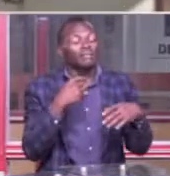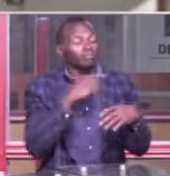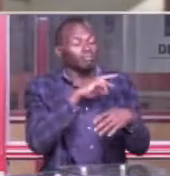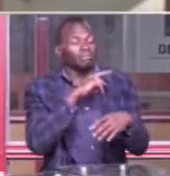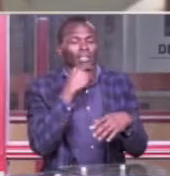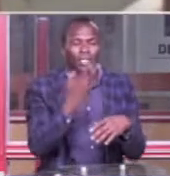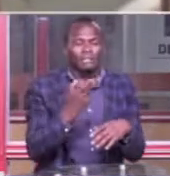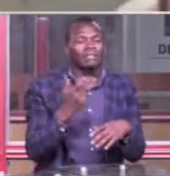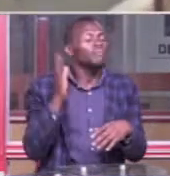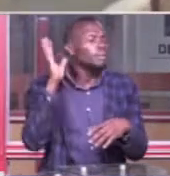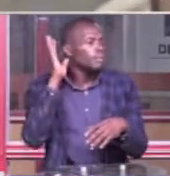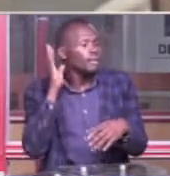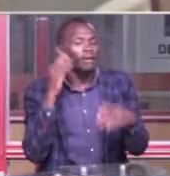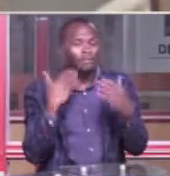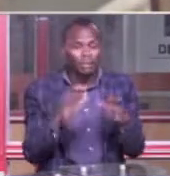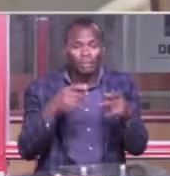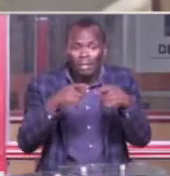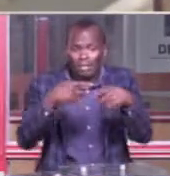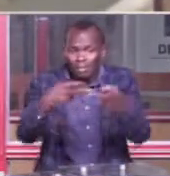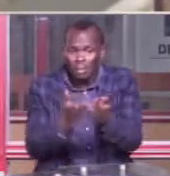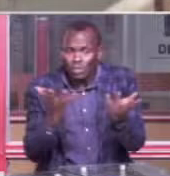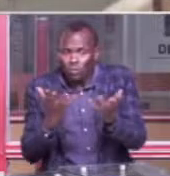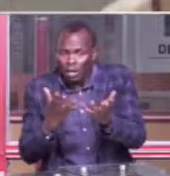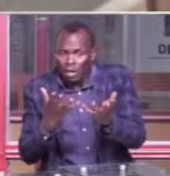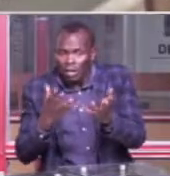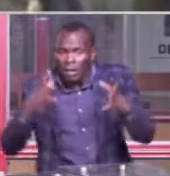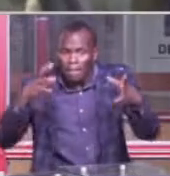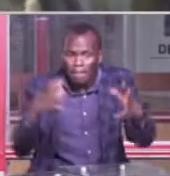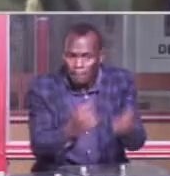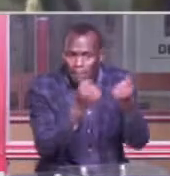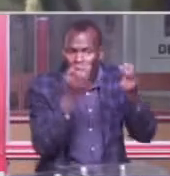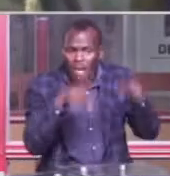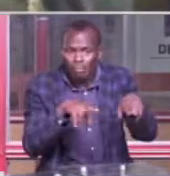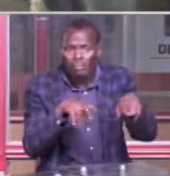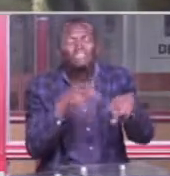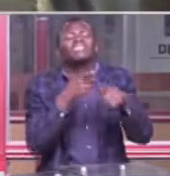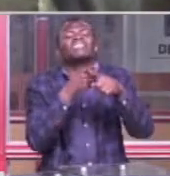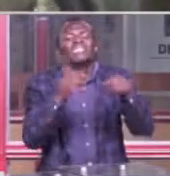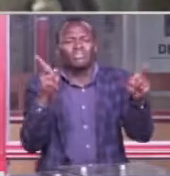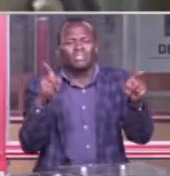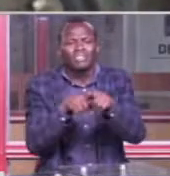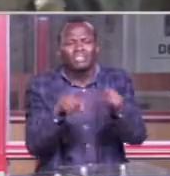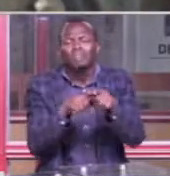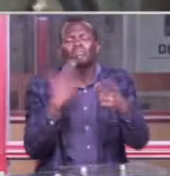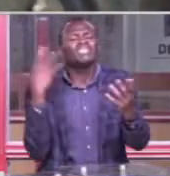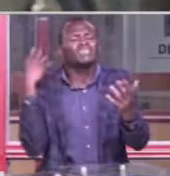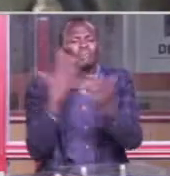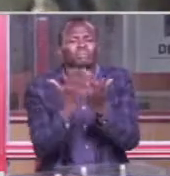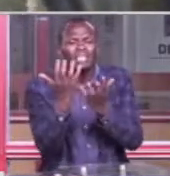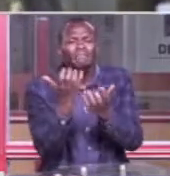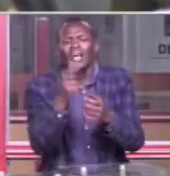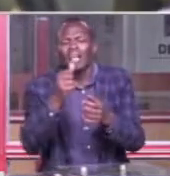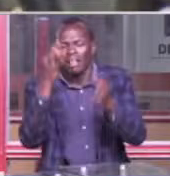bye bankwatira birala era ne bye mbadde nsuubira birala. Kkooti wabula kino ekiganya oluvannyuma lw'okutegeeza nti omutendera guno gwa